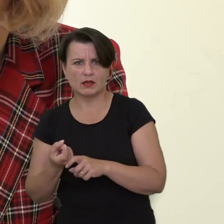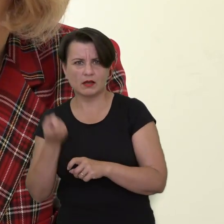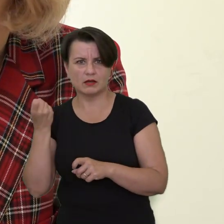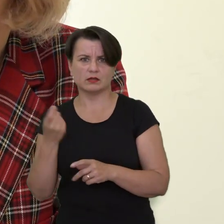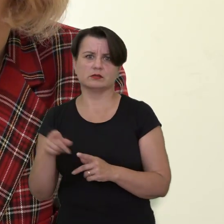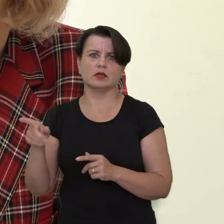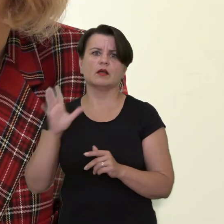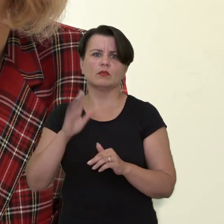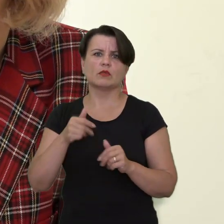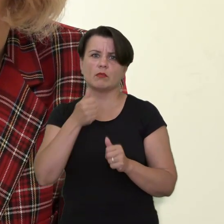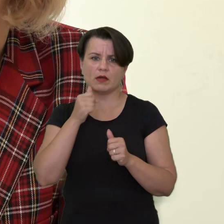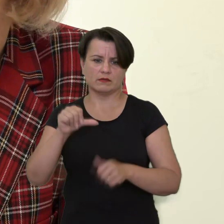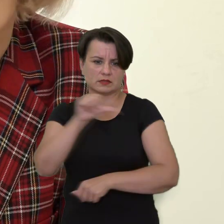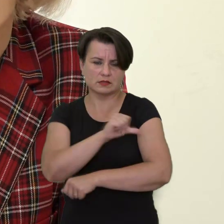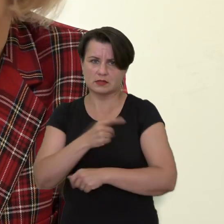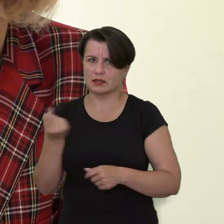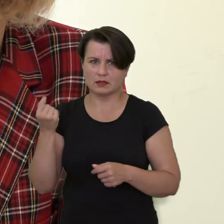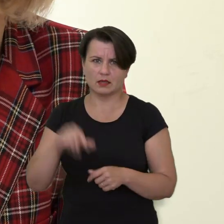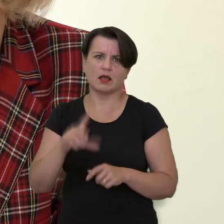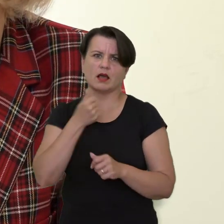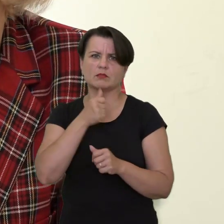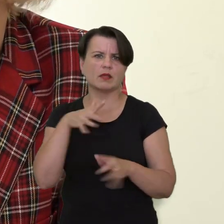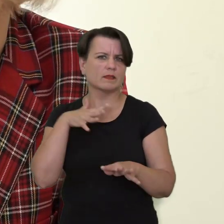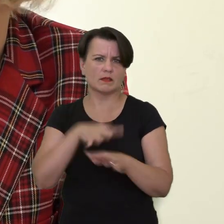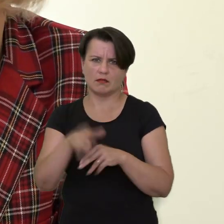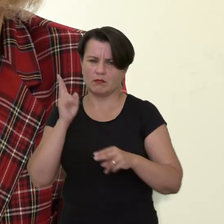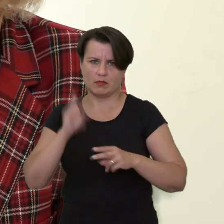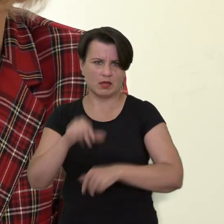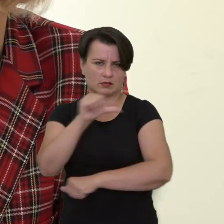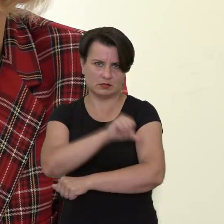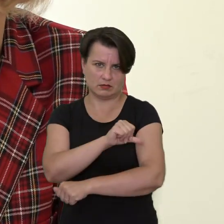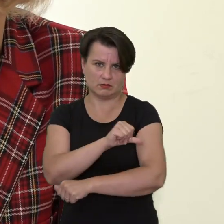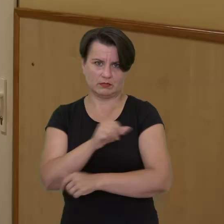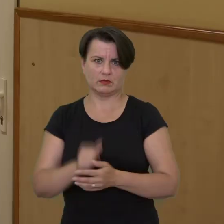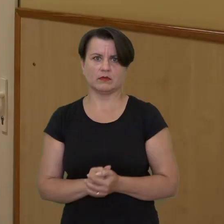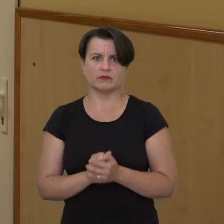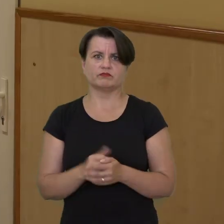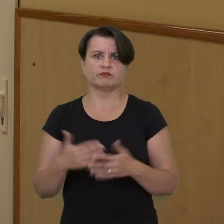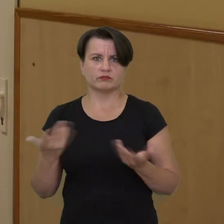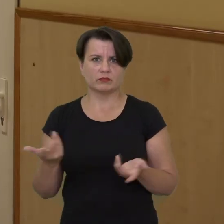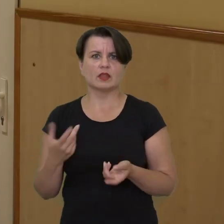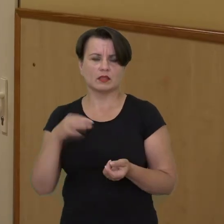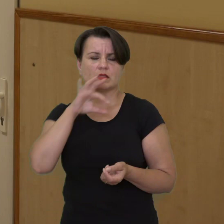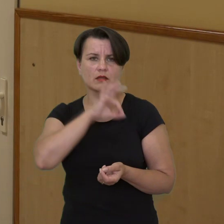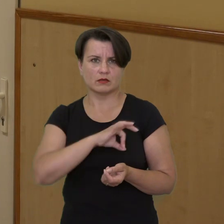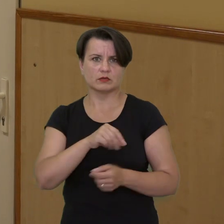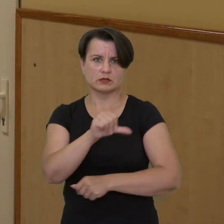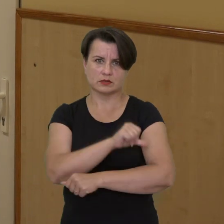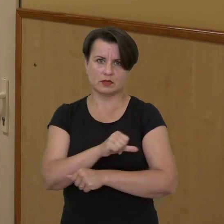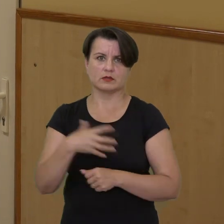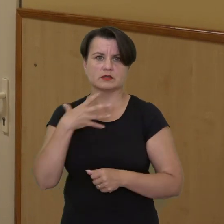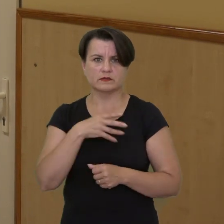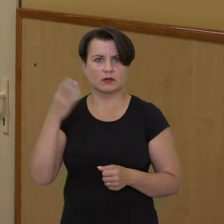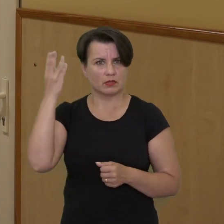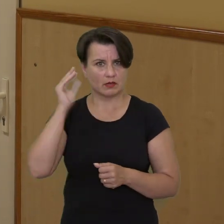arba nepilnas atliktas skiepimų kursas, arba visai susirgusysis niekada nebuvo skiepijasis. Taip kad skiepytis visgi